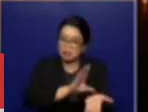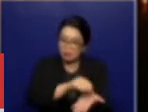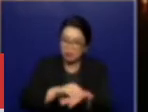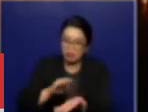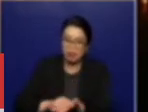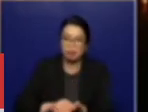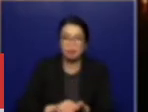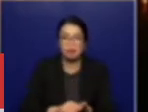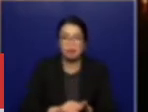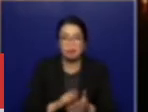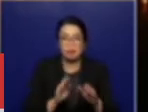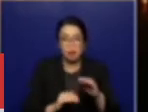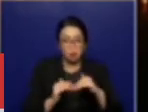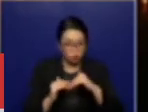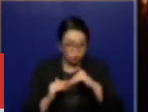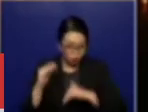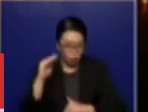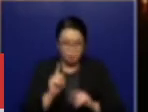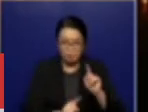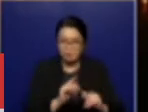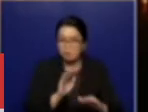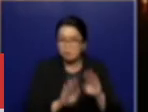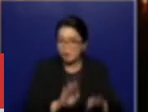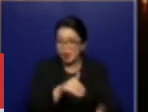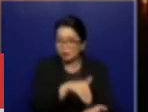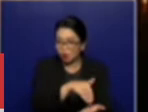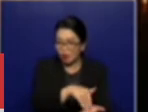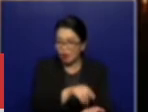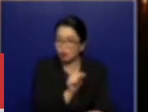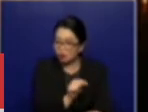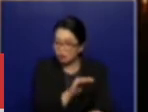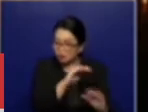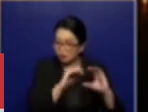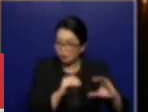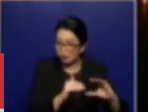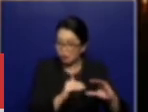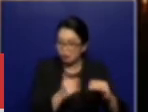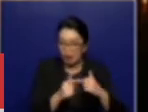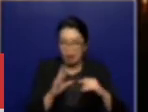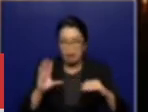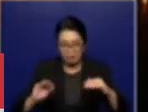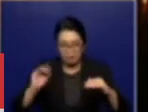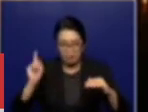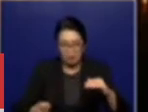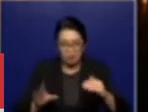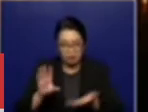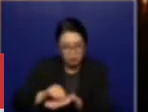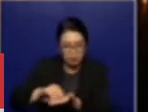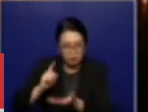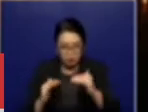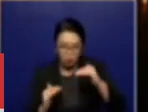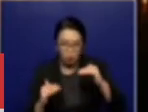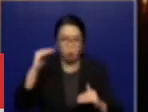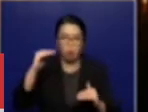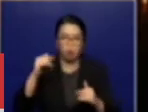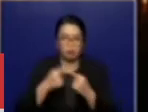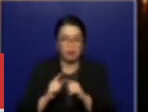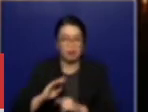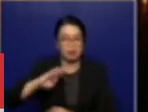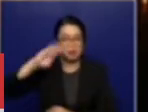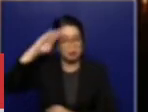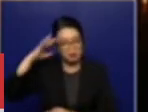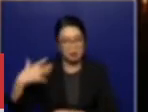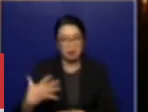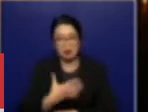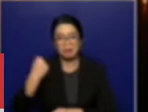การถึงเกือบ 150,000 ล้านบาทนะครับหรือคิดเป็นร้อยละ 17.1 แต่พอเราเกิดการยึดอำนาจครับท่านนายกรัฐมนต